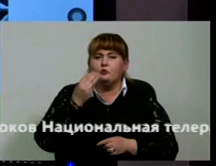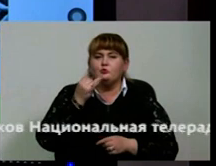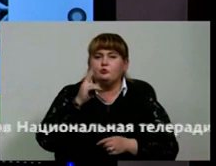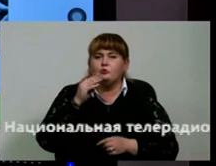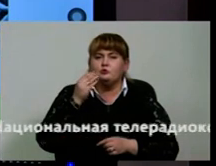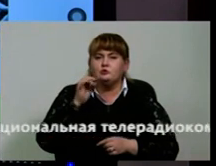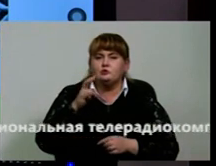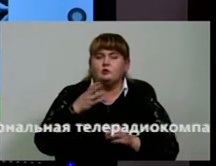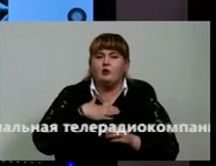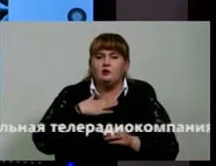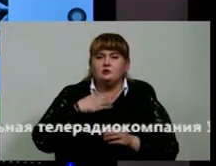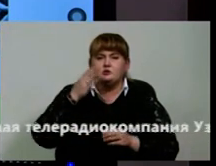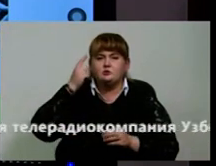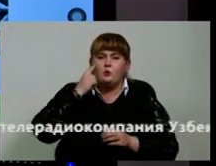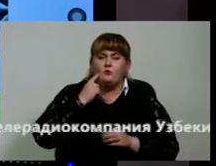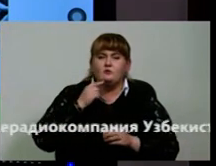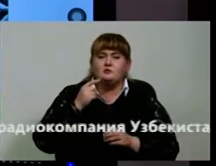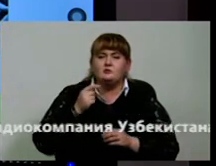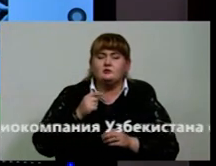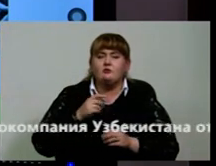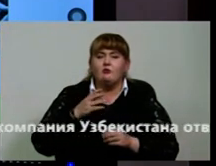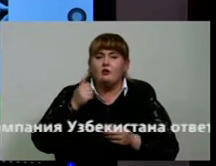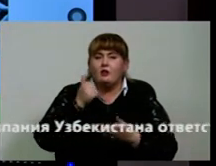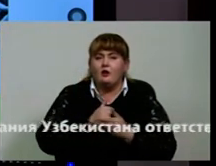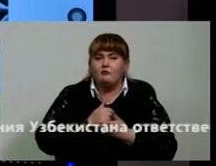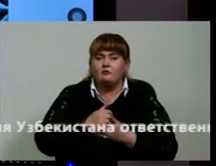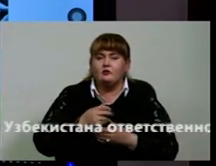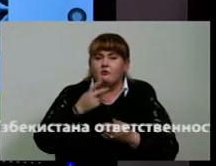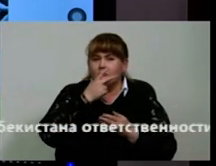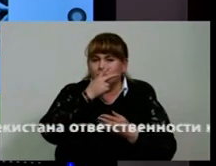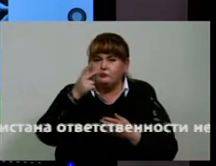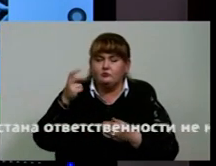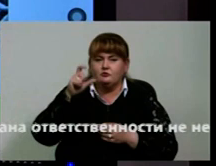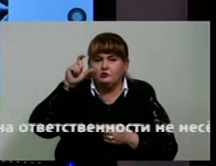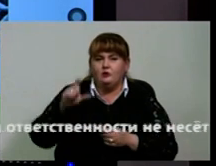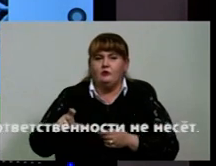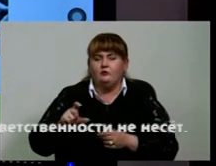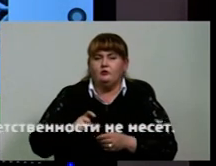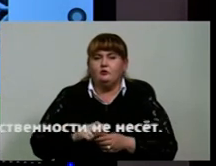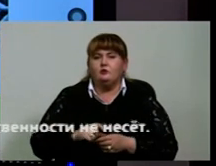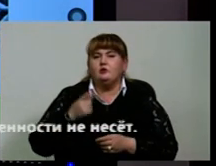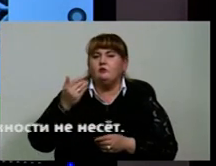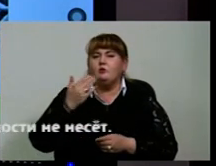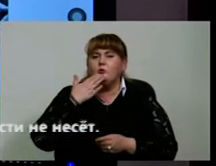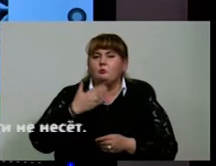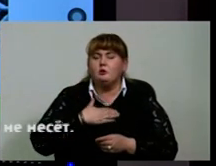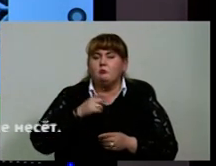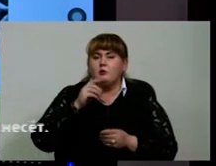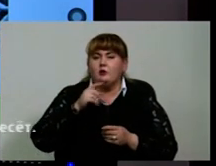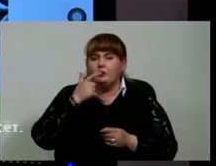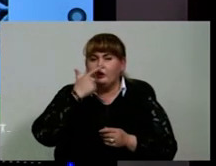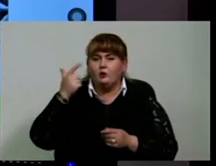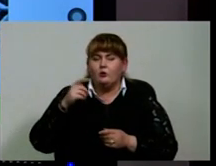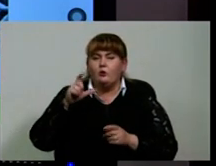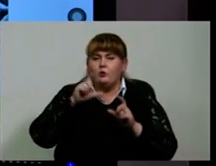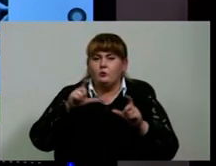Шукшин – наша совесть. Главное в поле зрения Шукшина – человек. Его любимые герои –